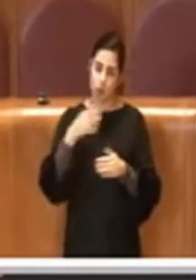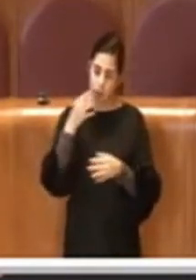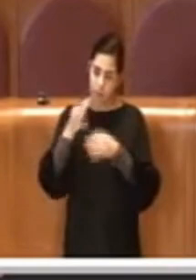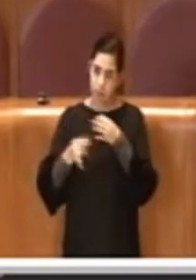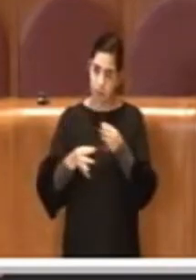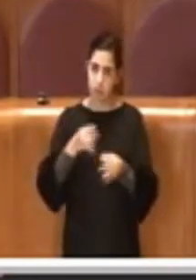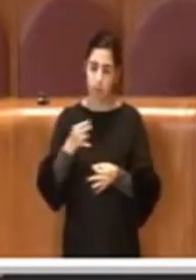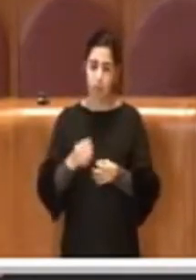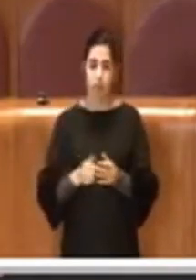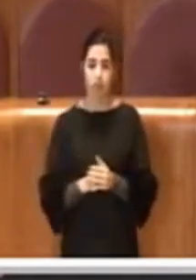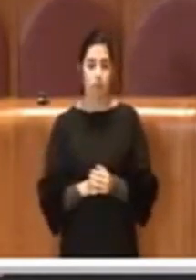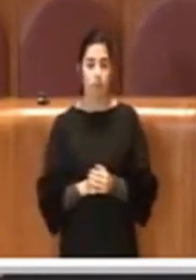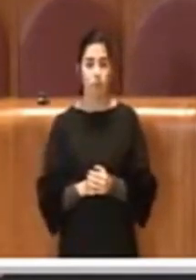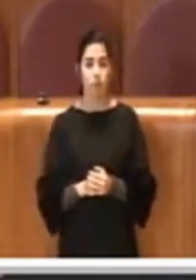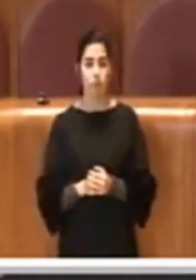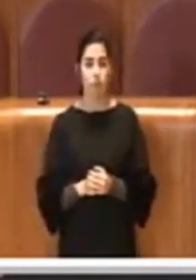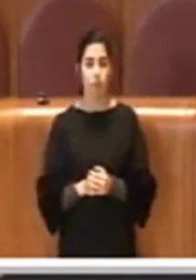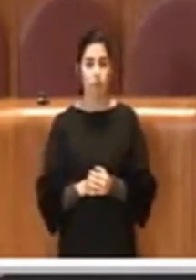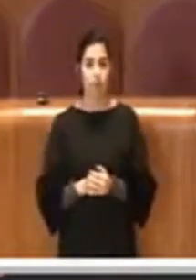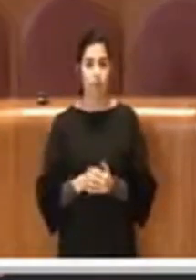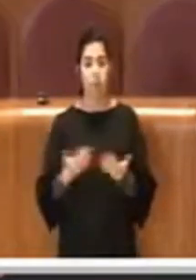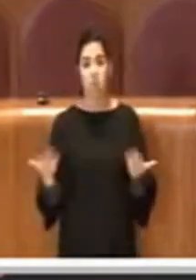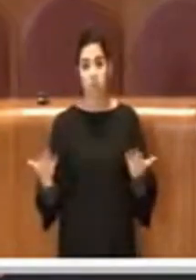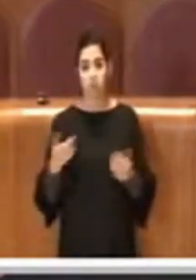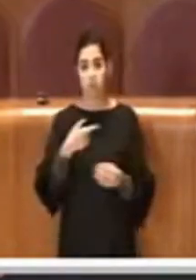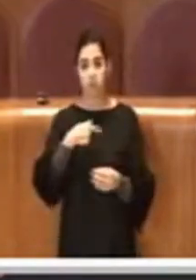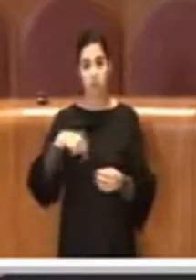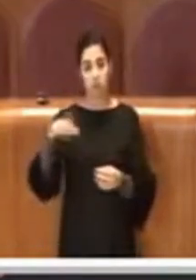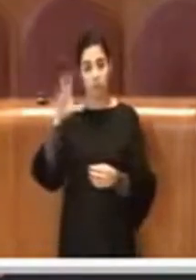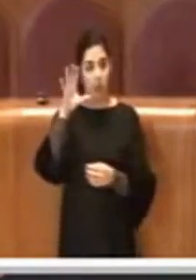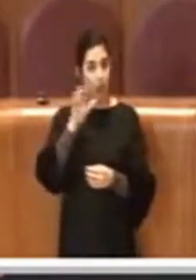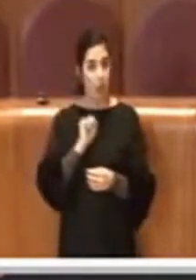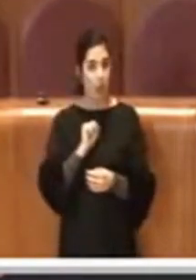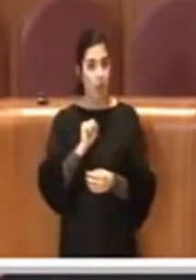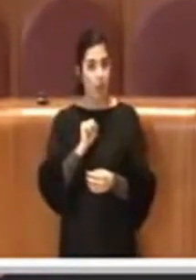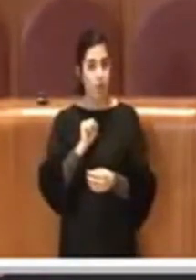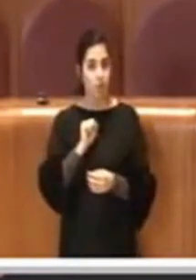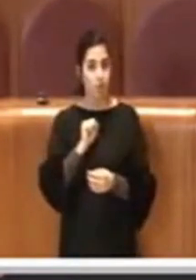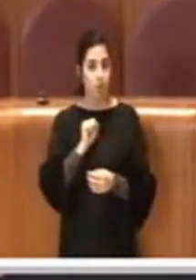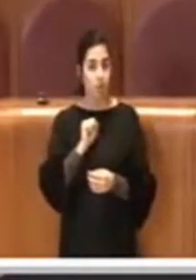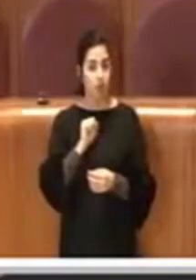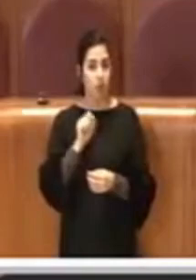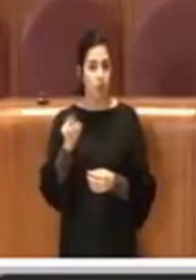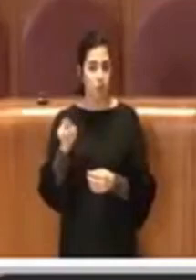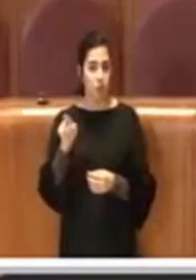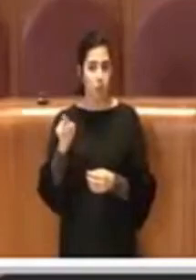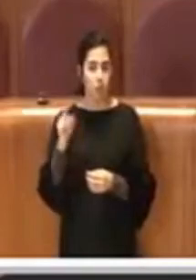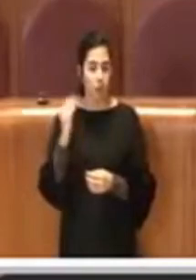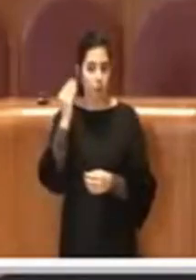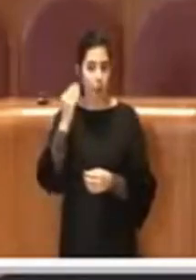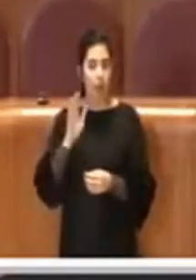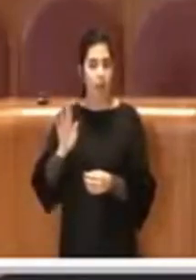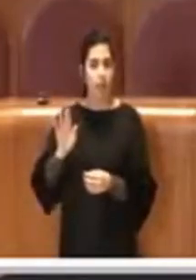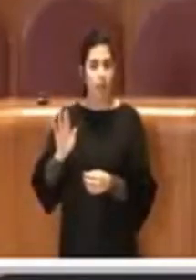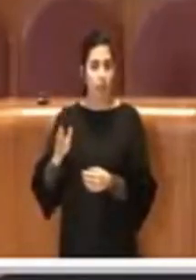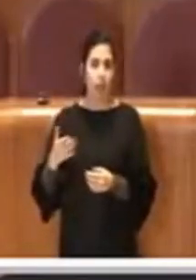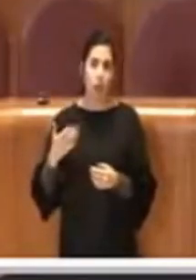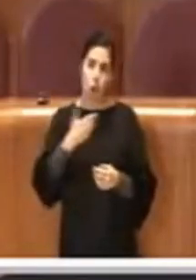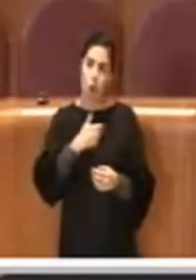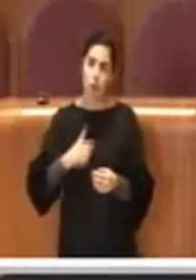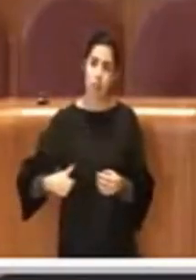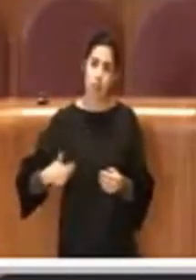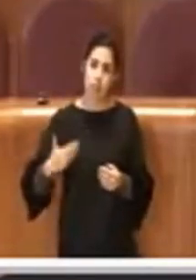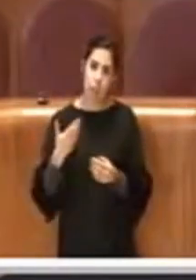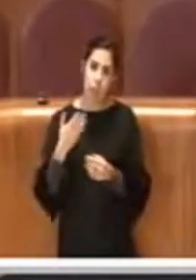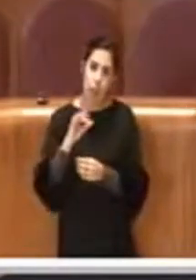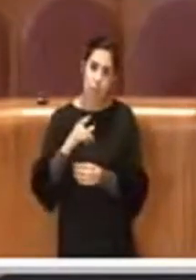illustrare. E pur comprendendo, diciamo così, lo spunto dal quale il consigliere Figliomeni ha presentato questa mozione, che è un caso, tra